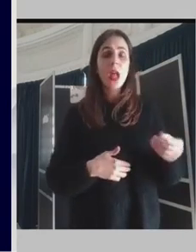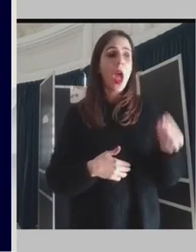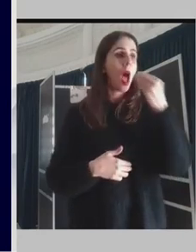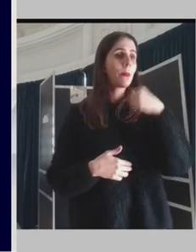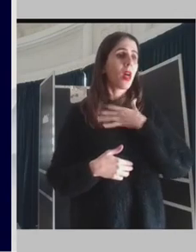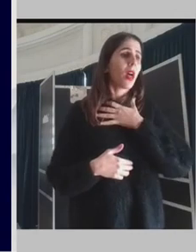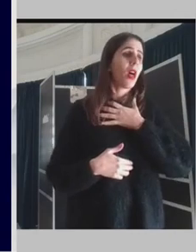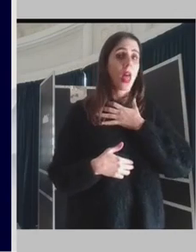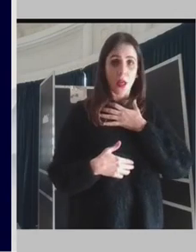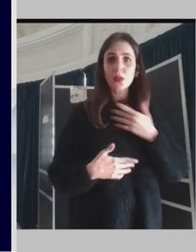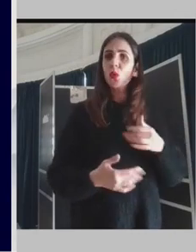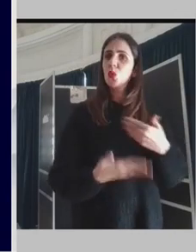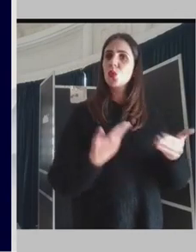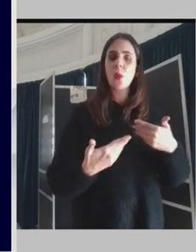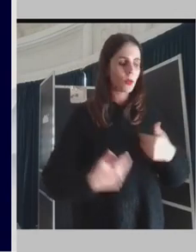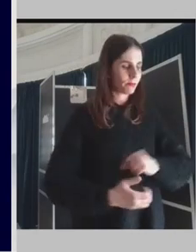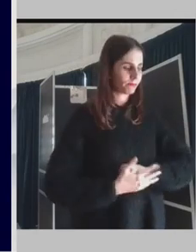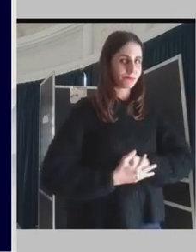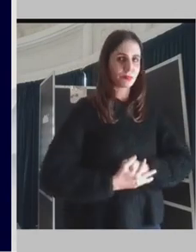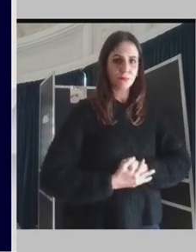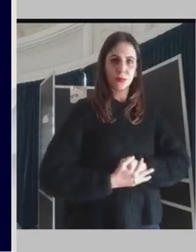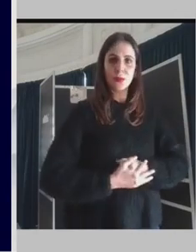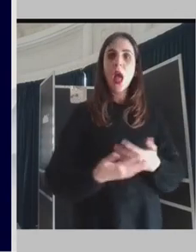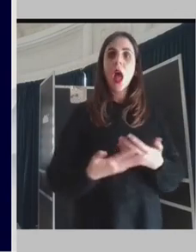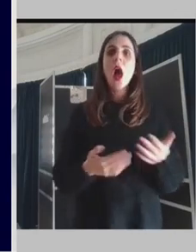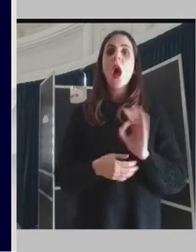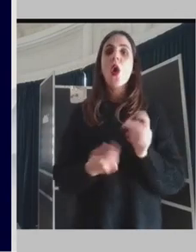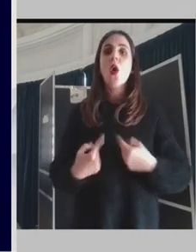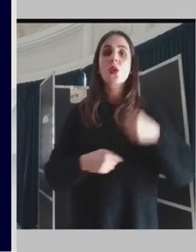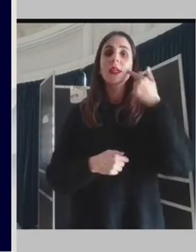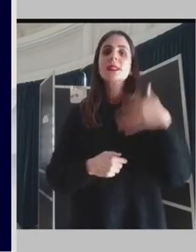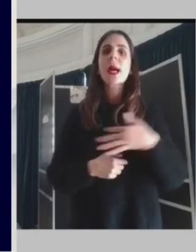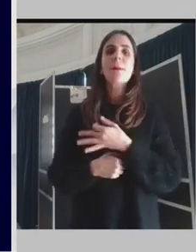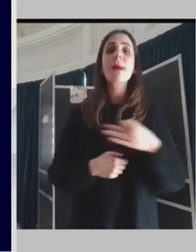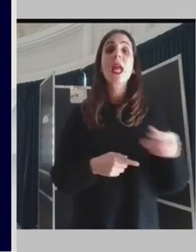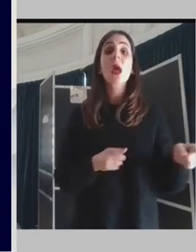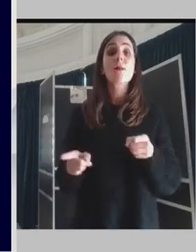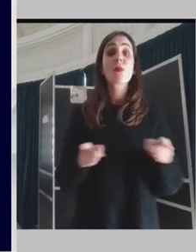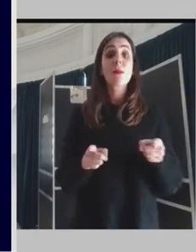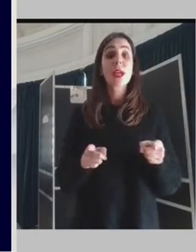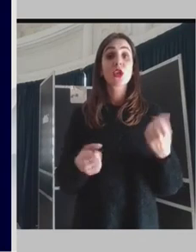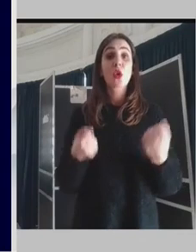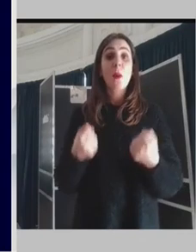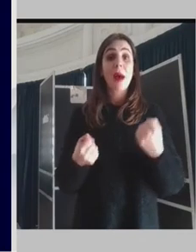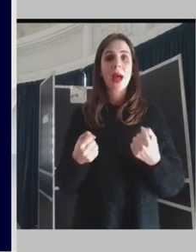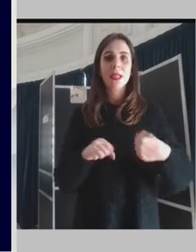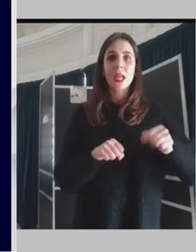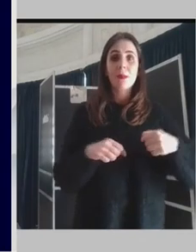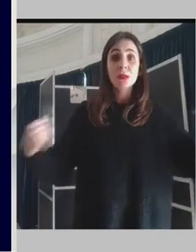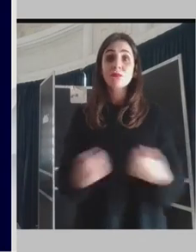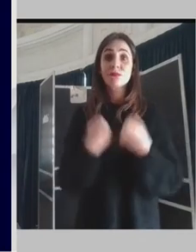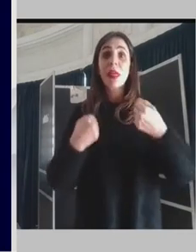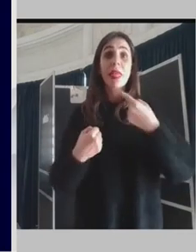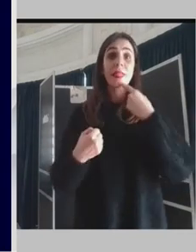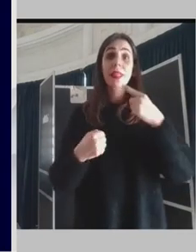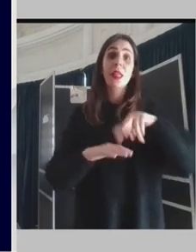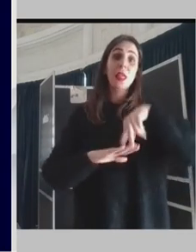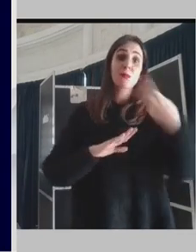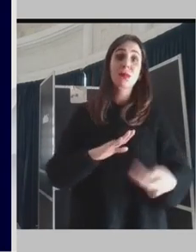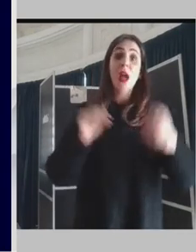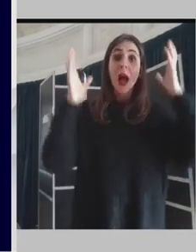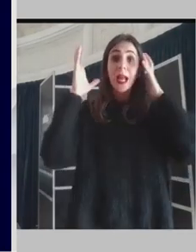la disostruzione. Ad esempio sappiamo perfettamente che in un incidente stradale con un motociclista mai togliere il casco oppure